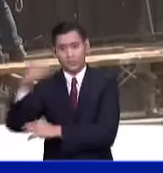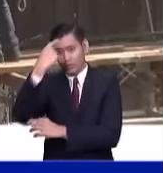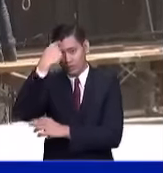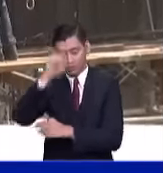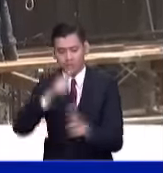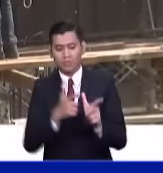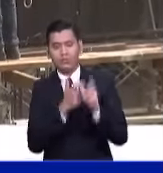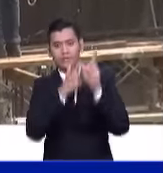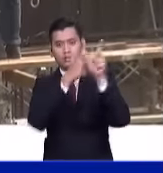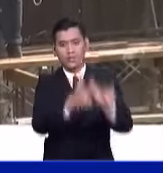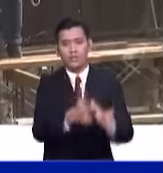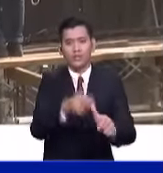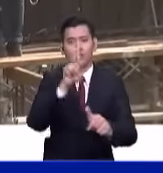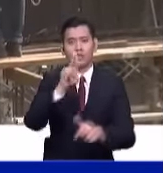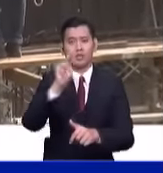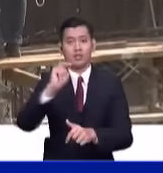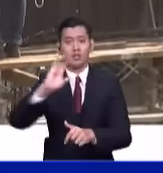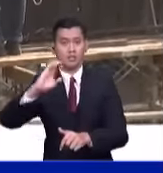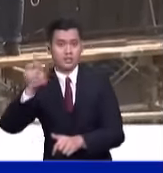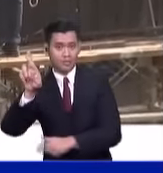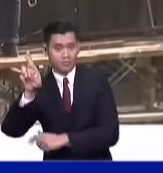pelarian UNHCR.